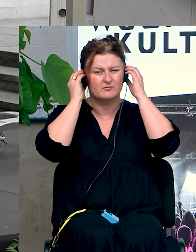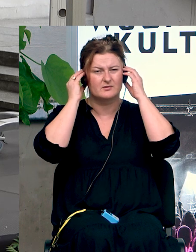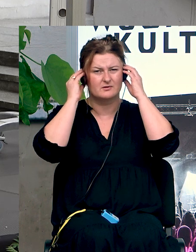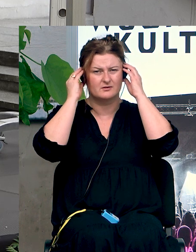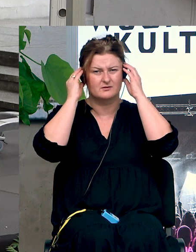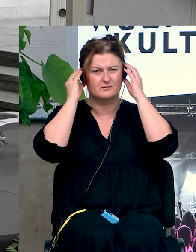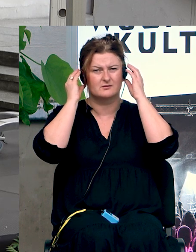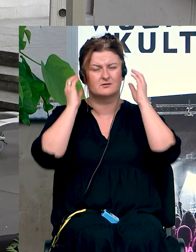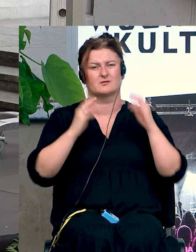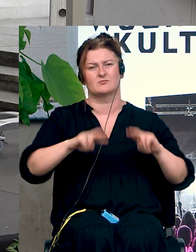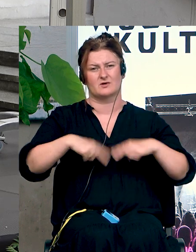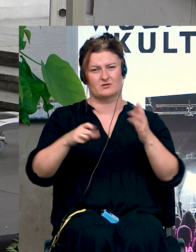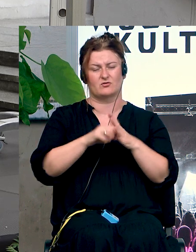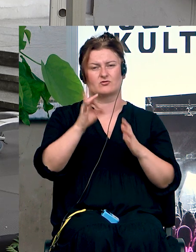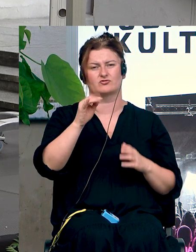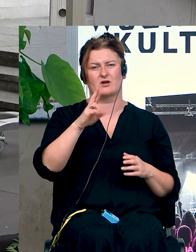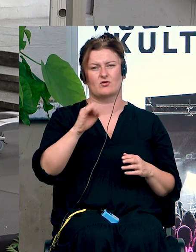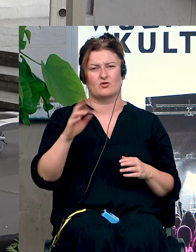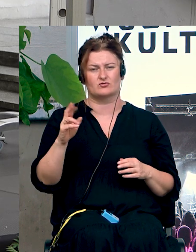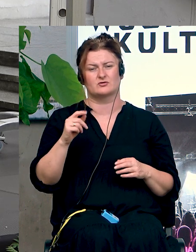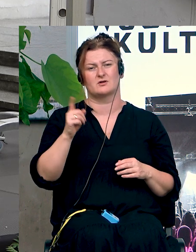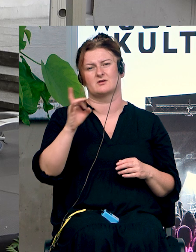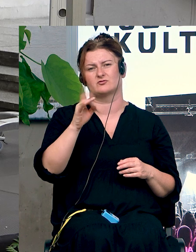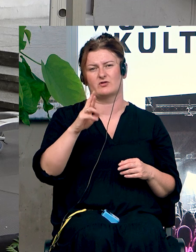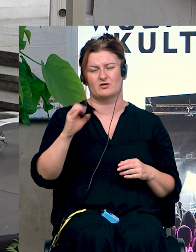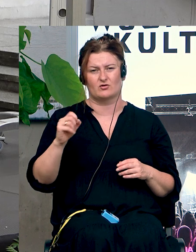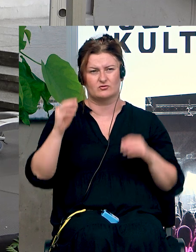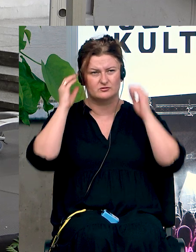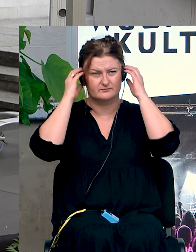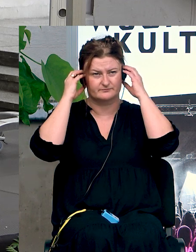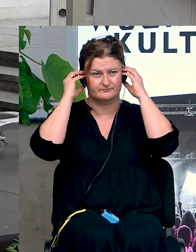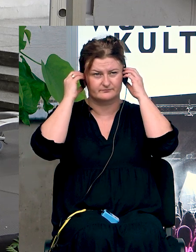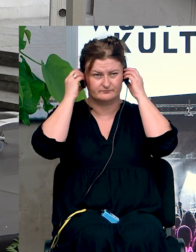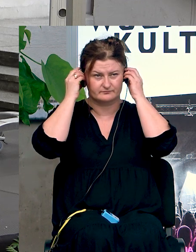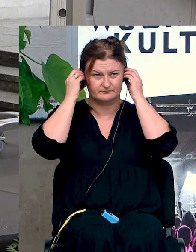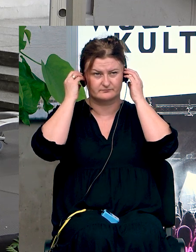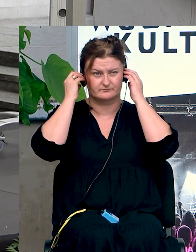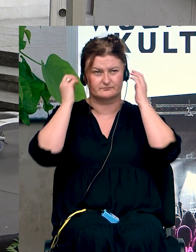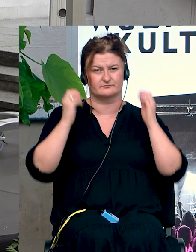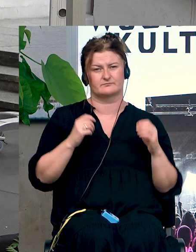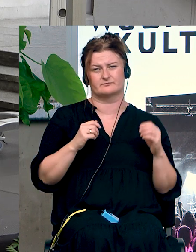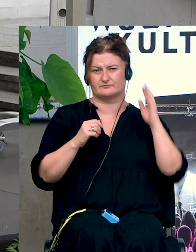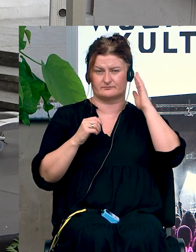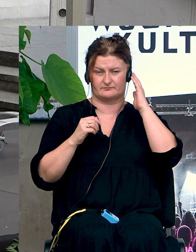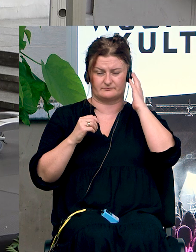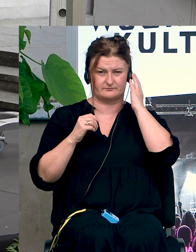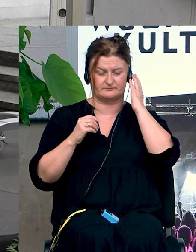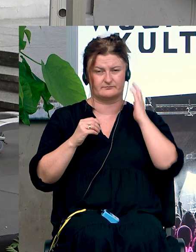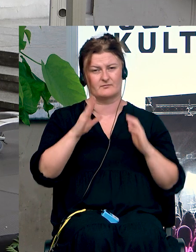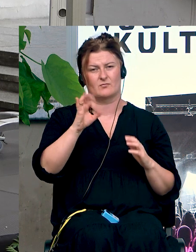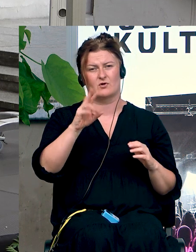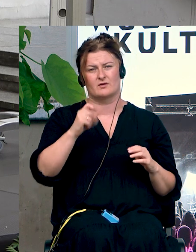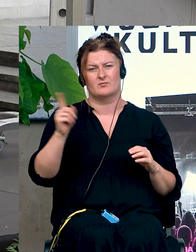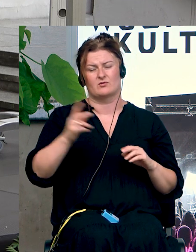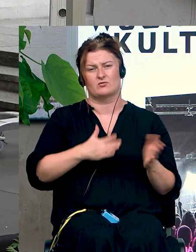Грегожу Жепецькому. І Грегож Жепецький, оскільки Богдан Задура мав готовий переклад, думав, що, напевне, існує якась угода